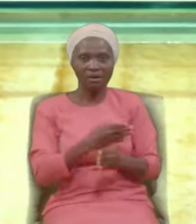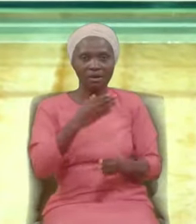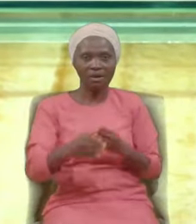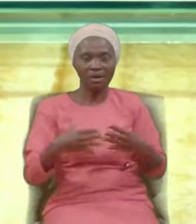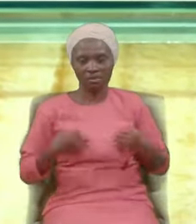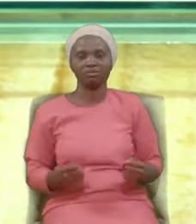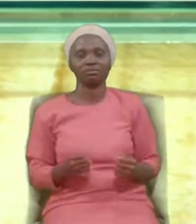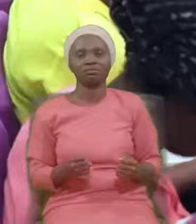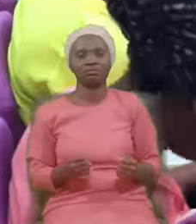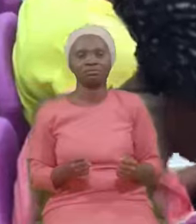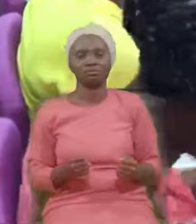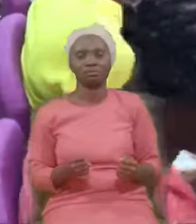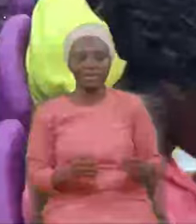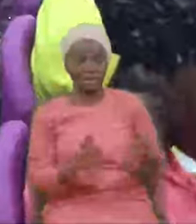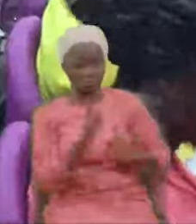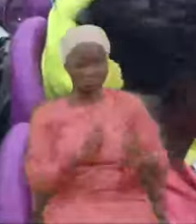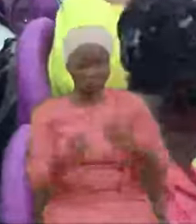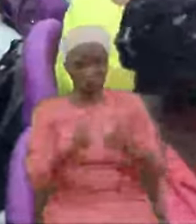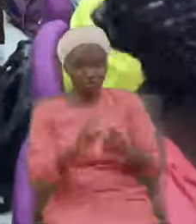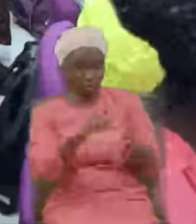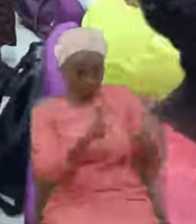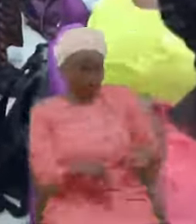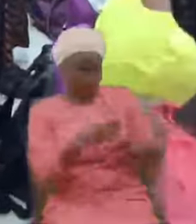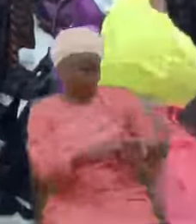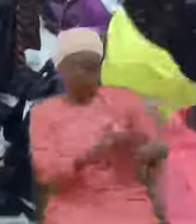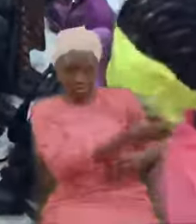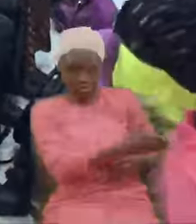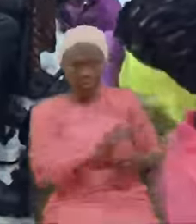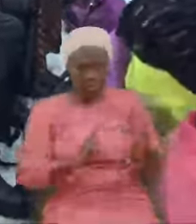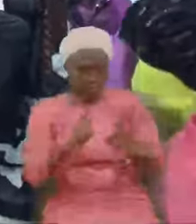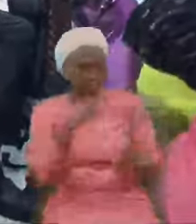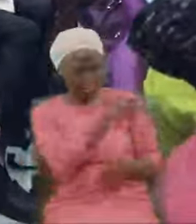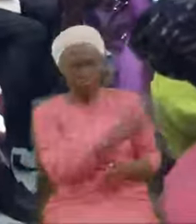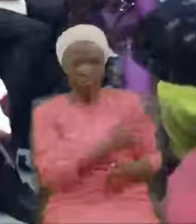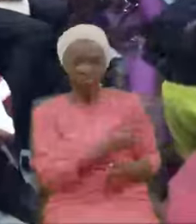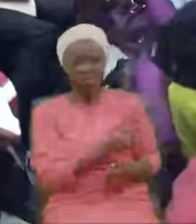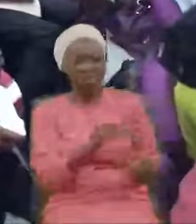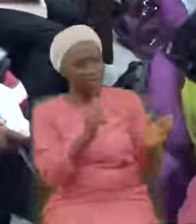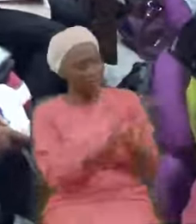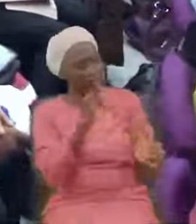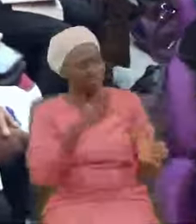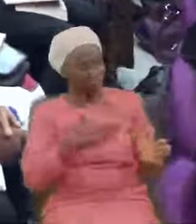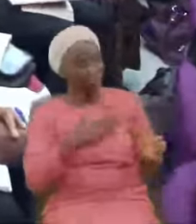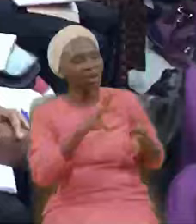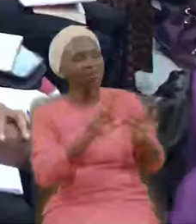totale. Dites à celui qui est à côté de vous, c'est mon histoire. Je l'ai ce